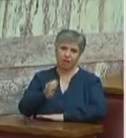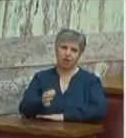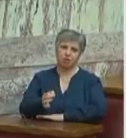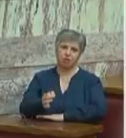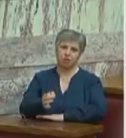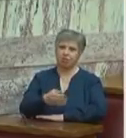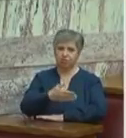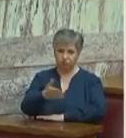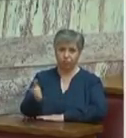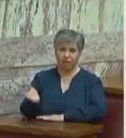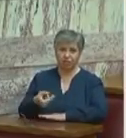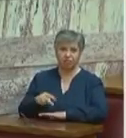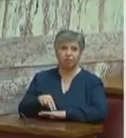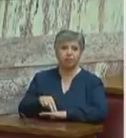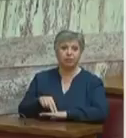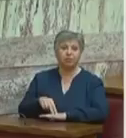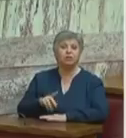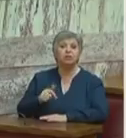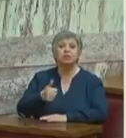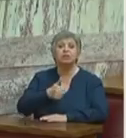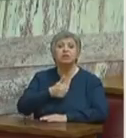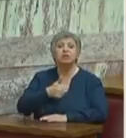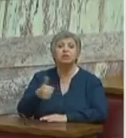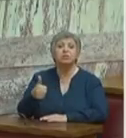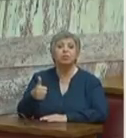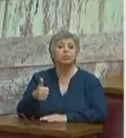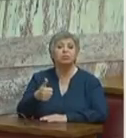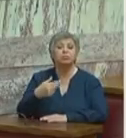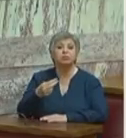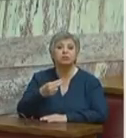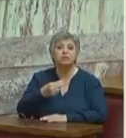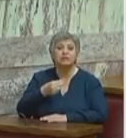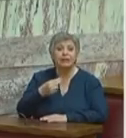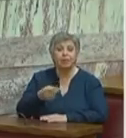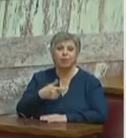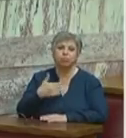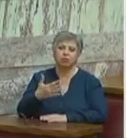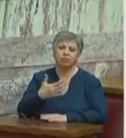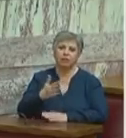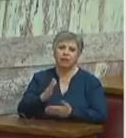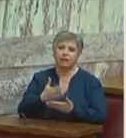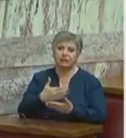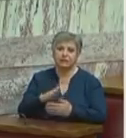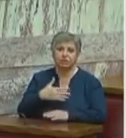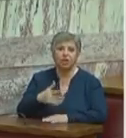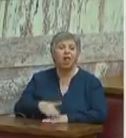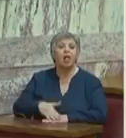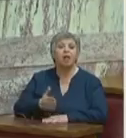Η μόνη υπόθεση η οποία είχε καθαριστεί και η οποία οδήγησε σε βαριά ποινική καταδίκη είναι η υπόθεση